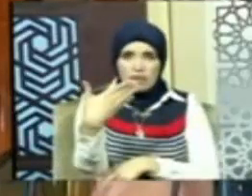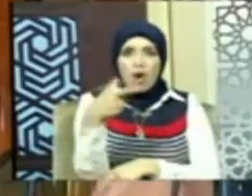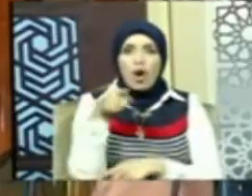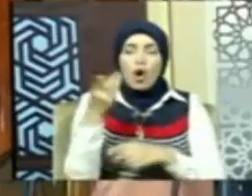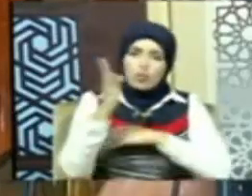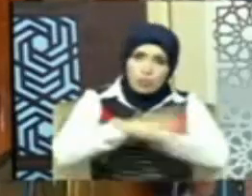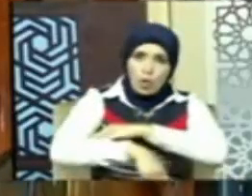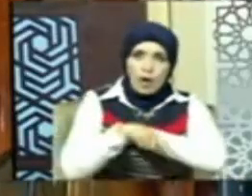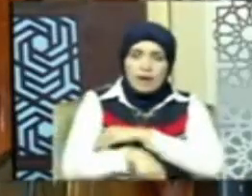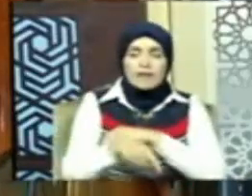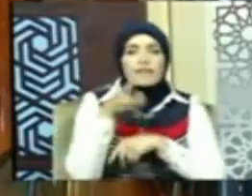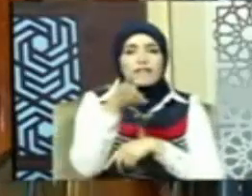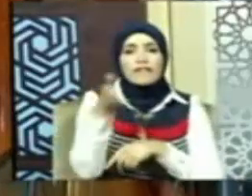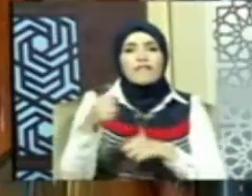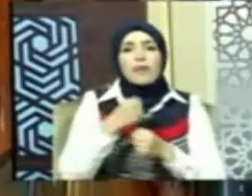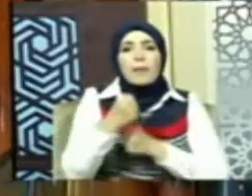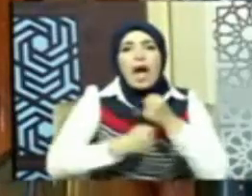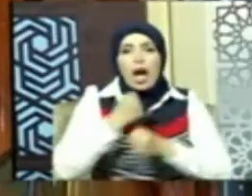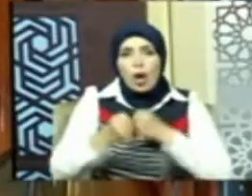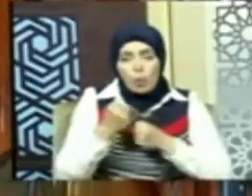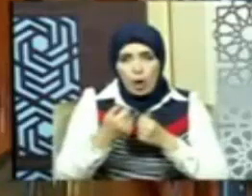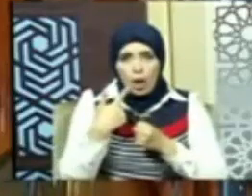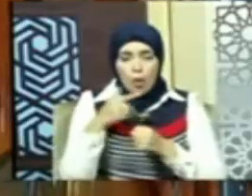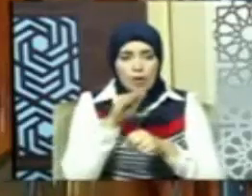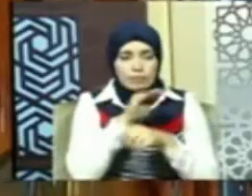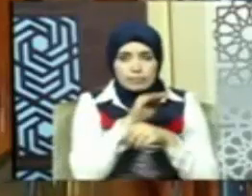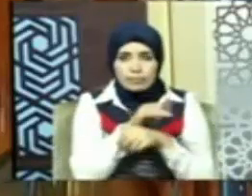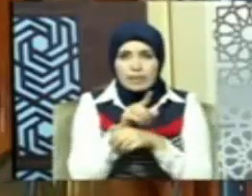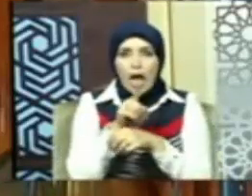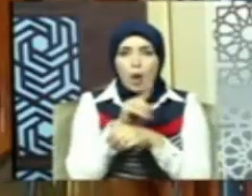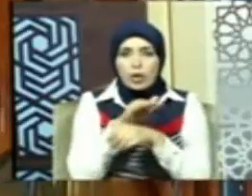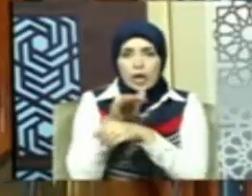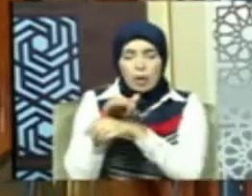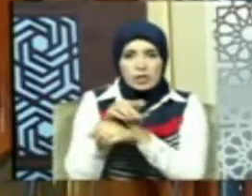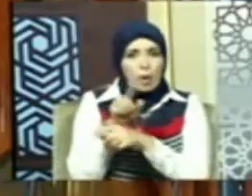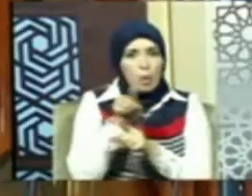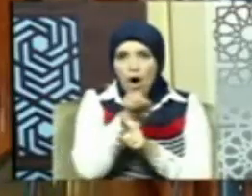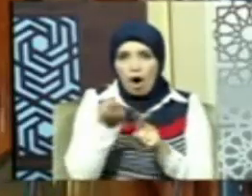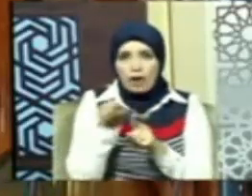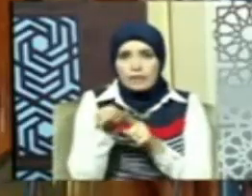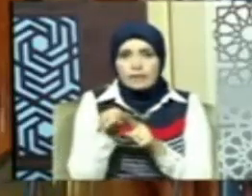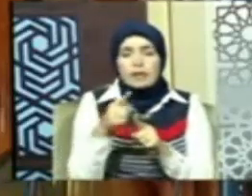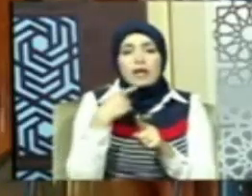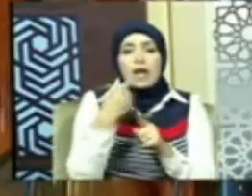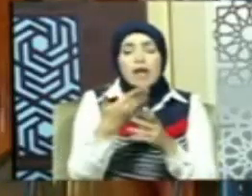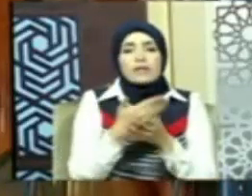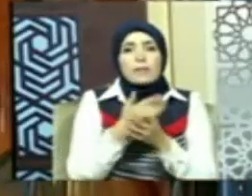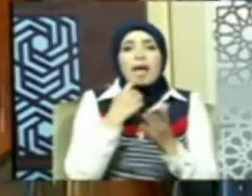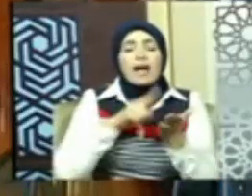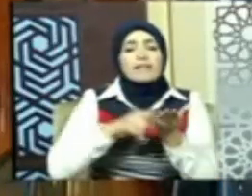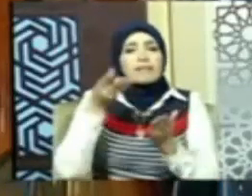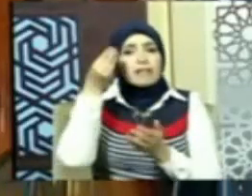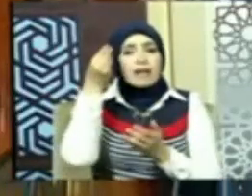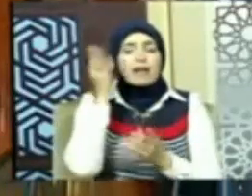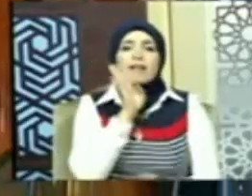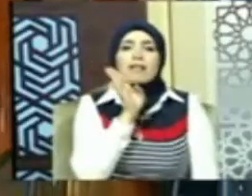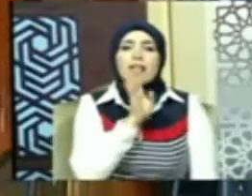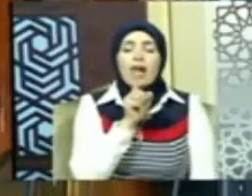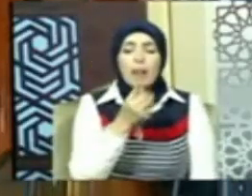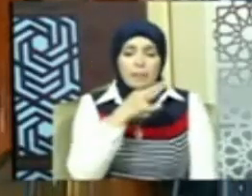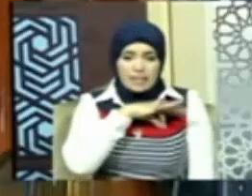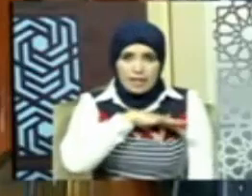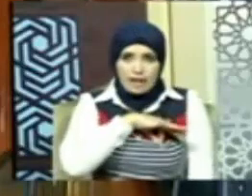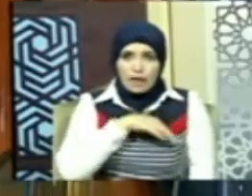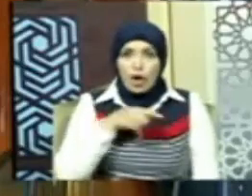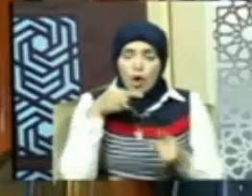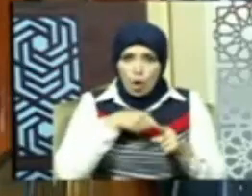الحديث، حاولوا أن يفهمونا وأن يرسخوا في أذهان أبنائنا أن العلم النافع هو ما